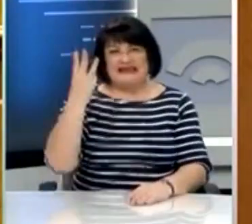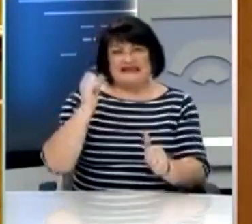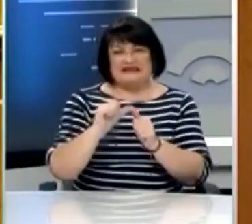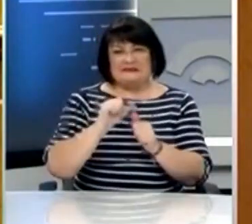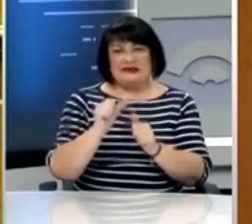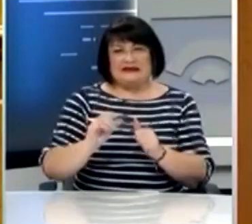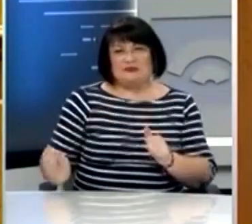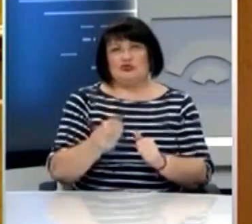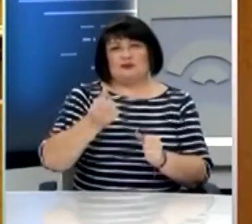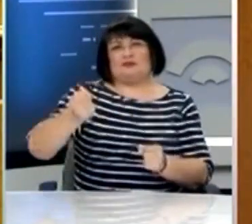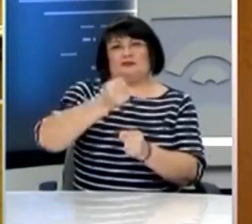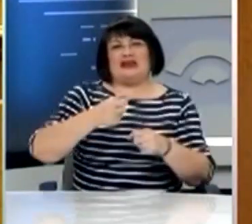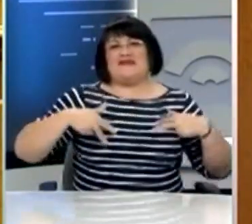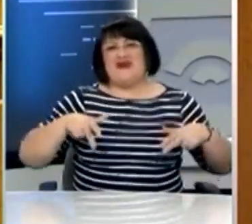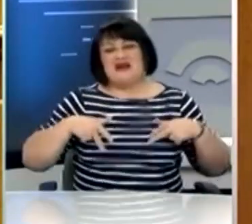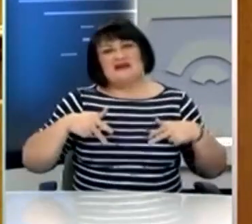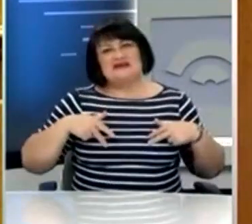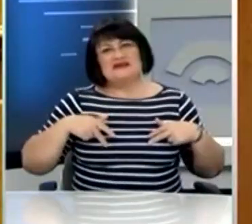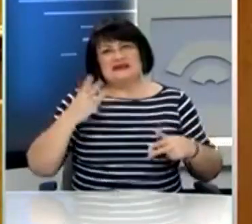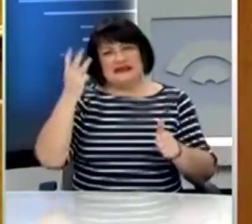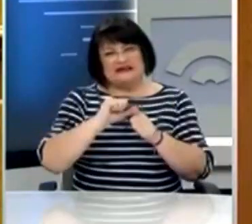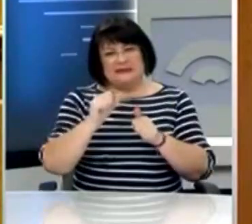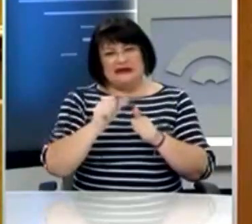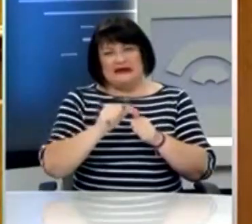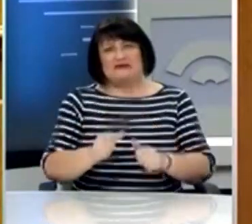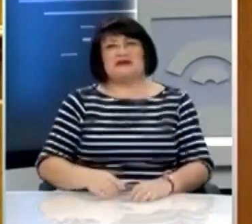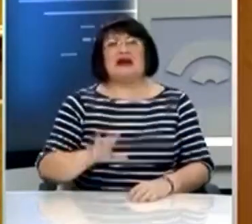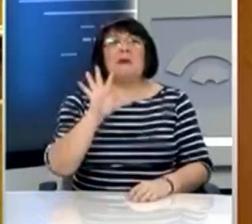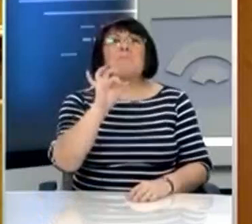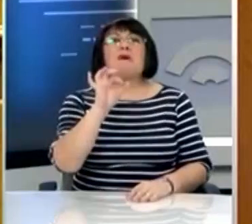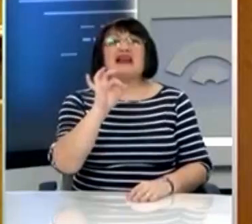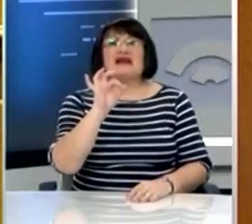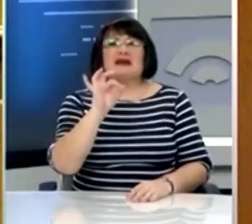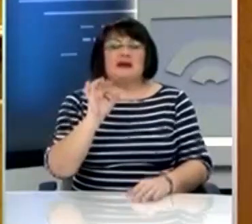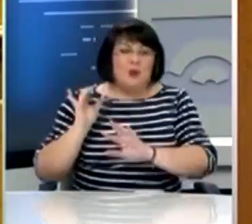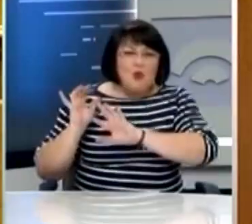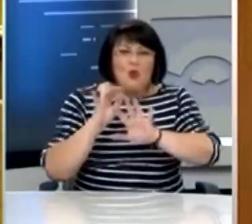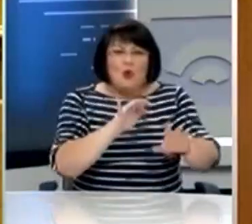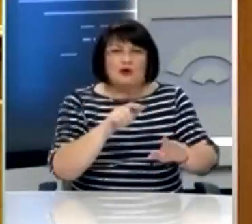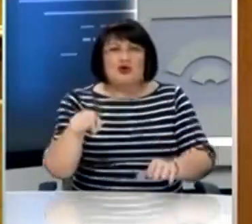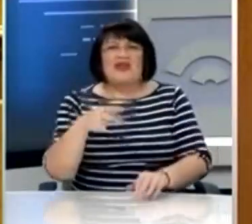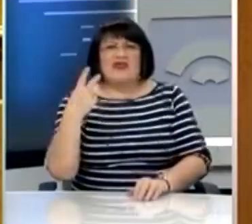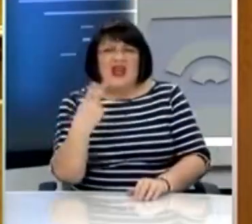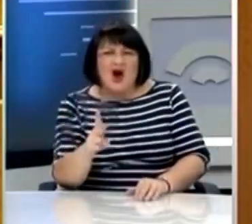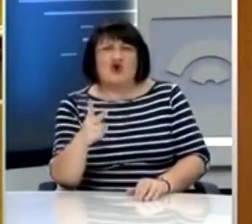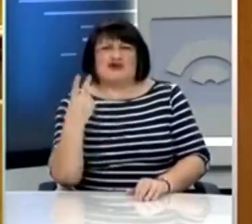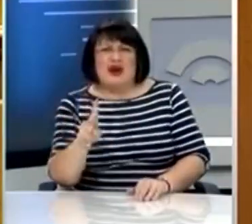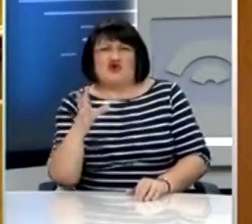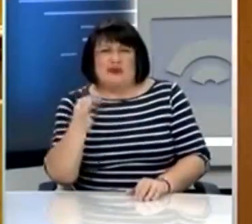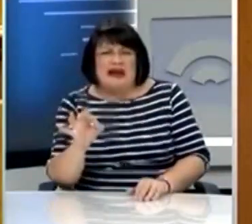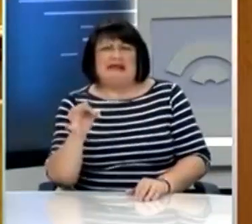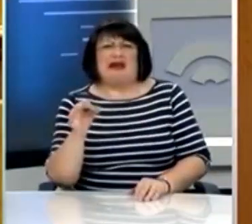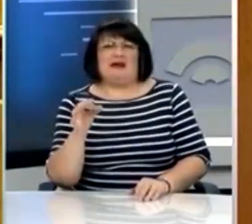από την εκλογή σας και εκεί που πέρναγαν 50, ξανάρχονται 150 και 200 και 250.